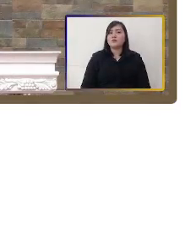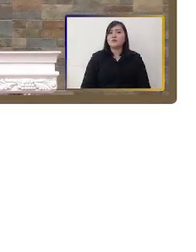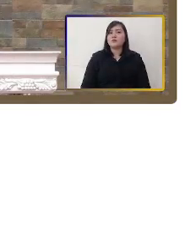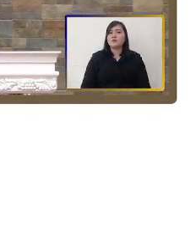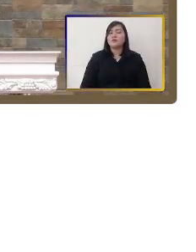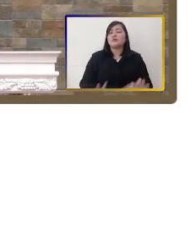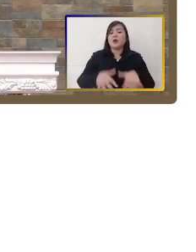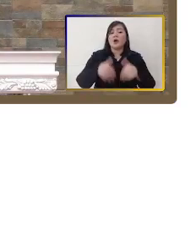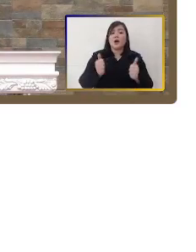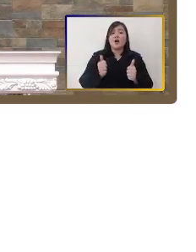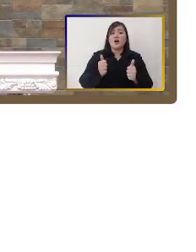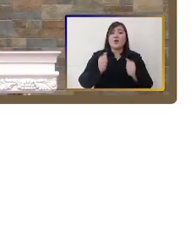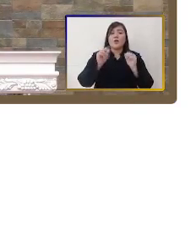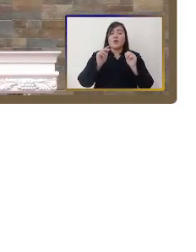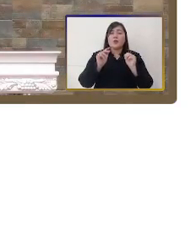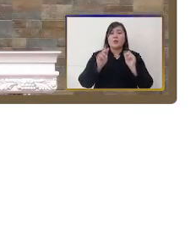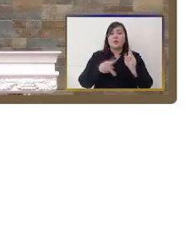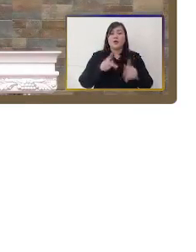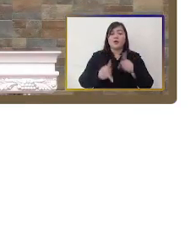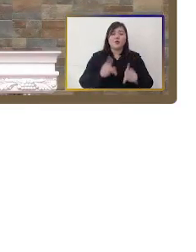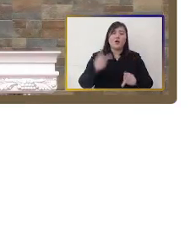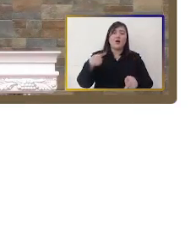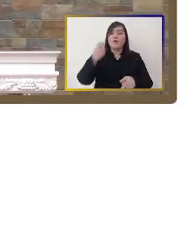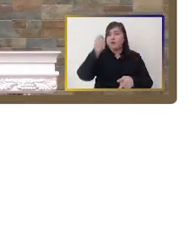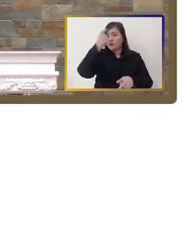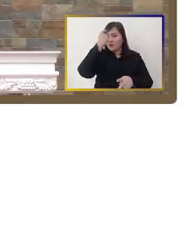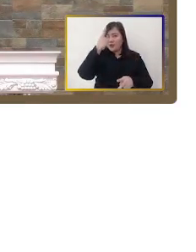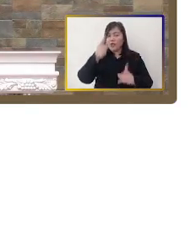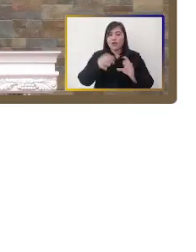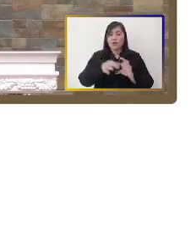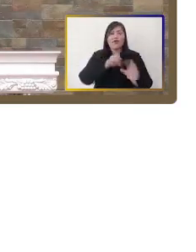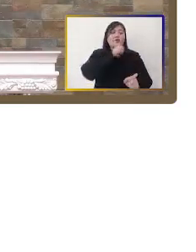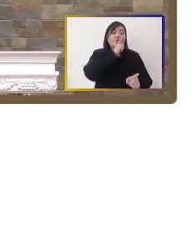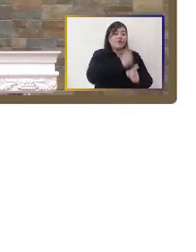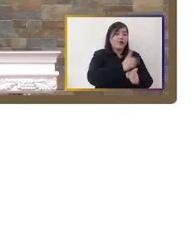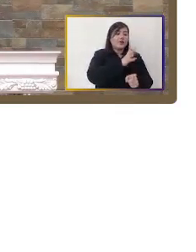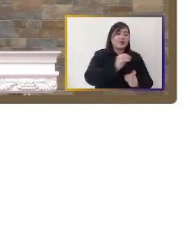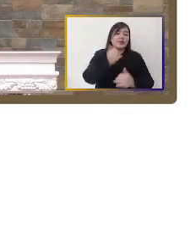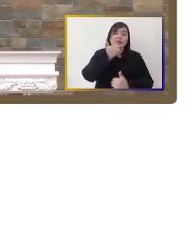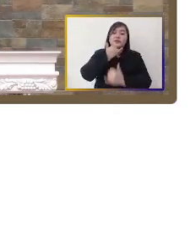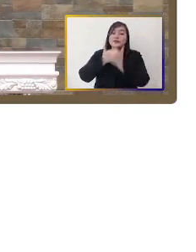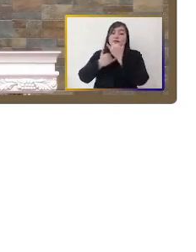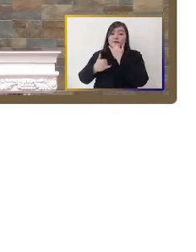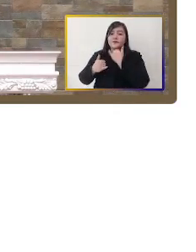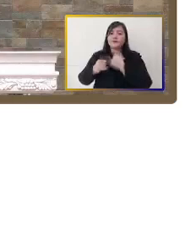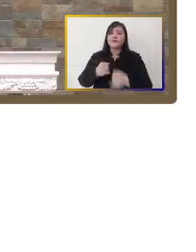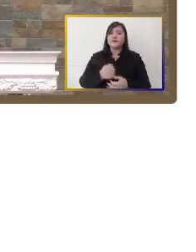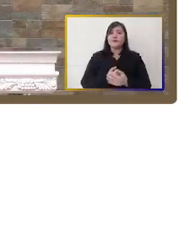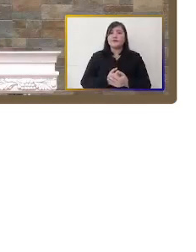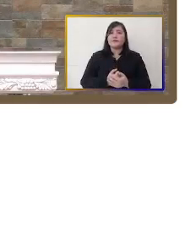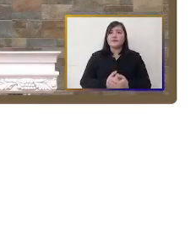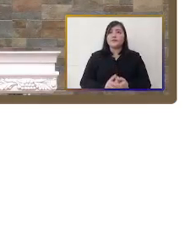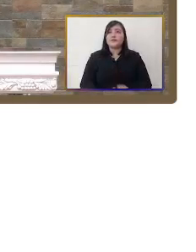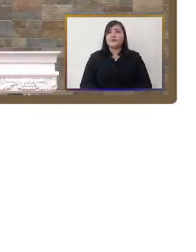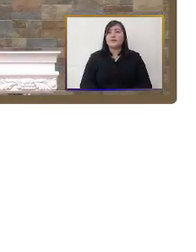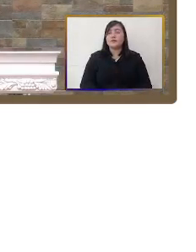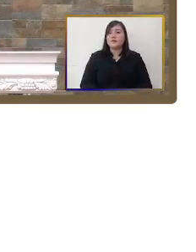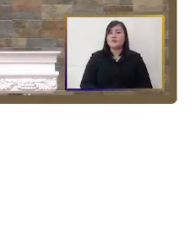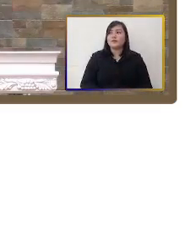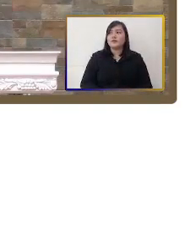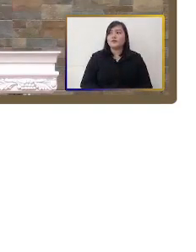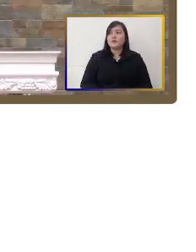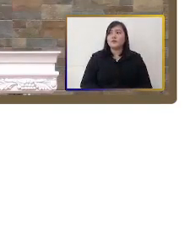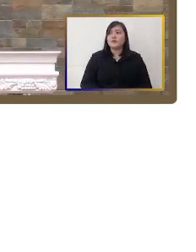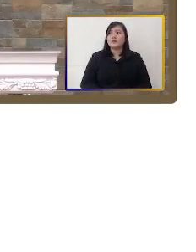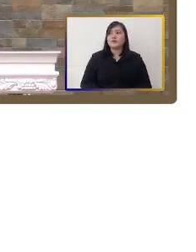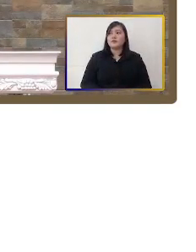tao ng picture ng tama at mali. Yung ibig ko sabihin mga kapatid, nakikita na ng tao, nagiging maliwanag sa